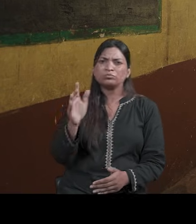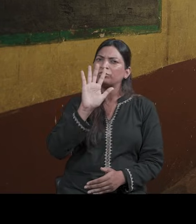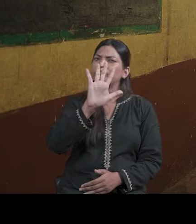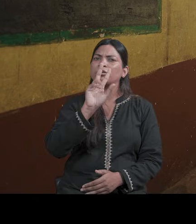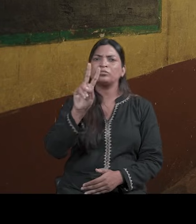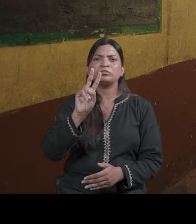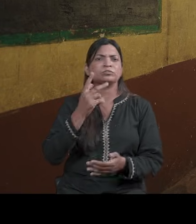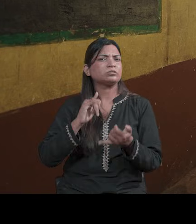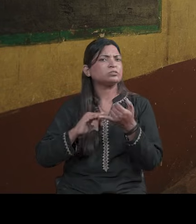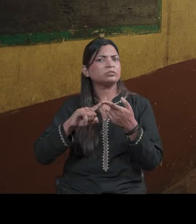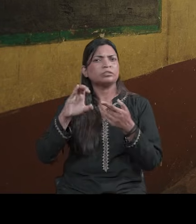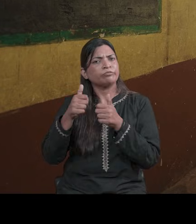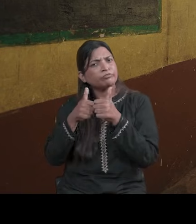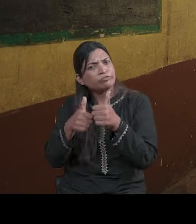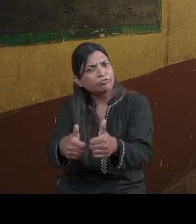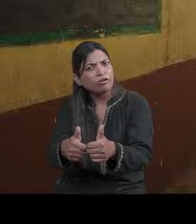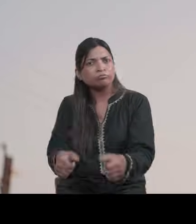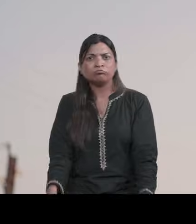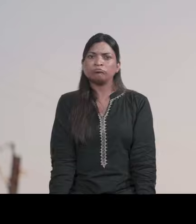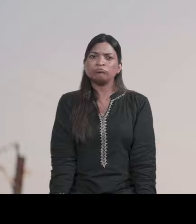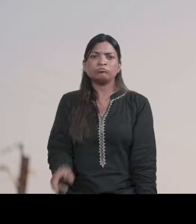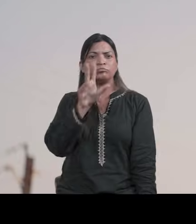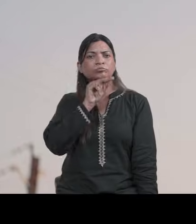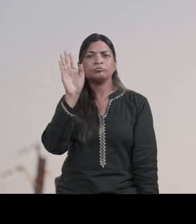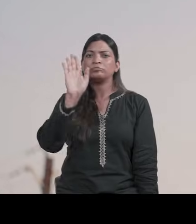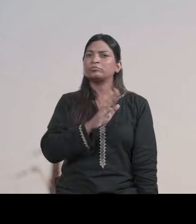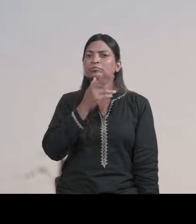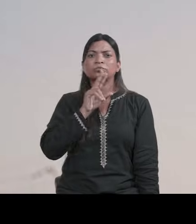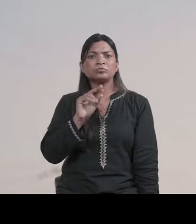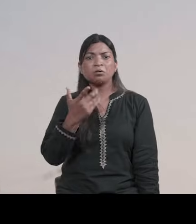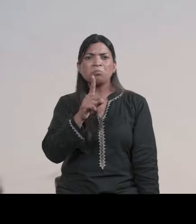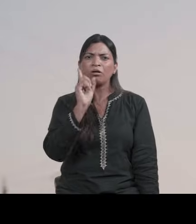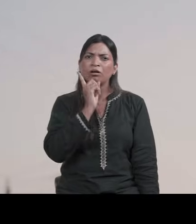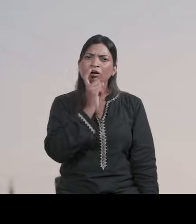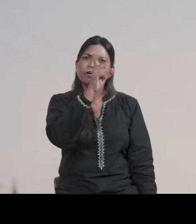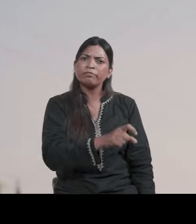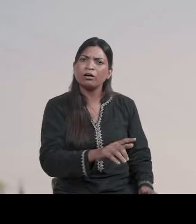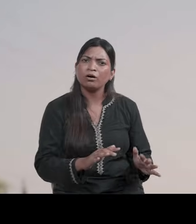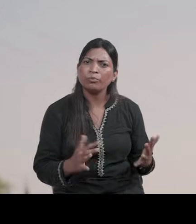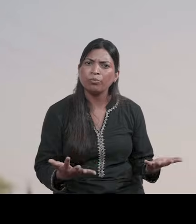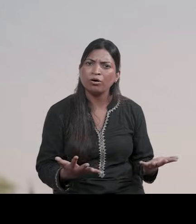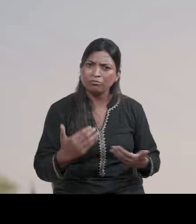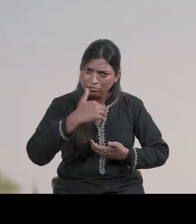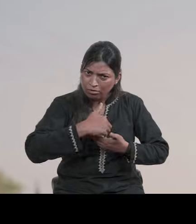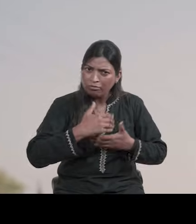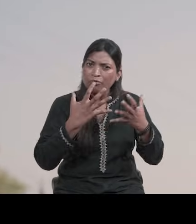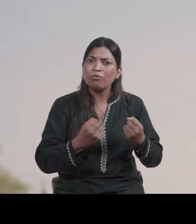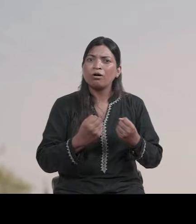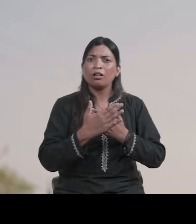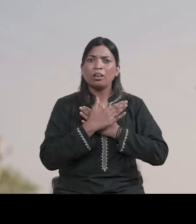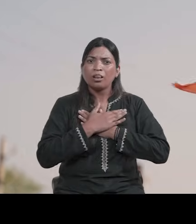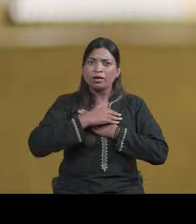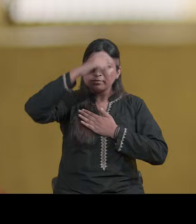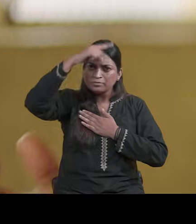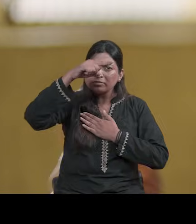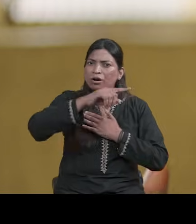गाएगा, लेकिन एक मूक बधिर व्यक्ति, भाई उसके अंदर भी तो देशभक्ति की फीलिंग है, वो भी तो भारत माता का सम्मान करता है, राष्ट्रीय ध्वज का, वो कैसे